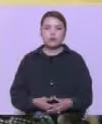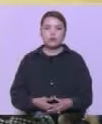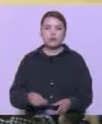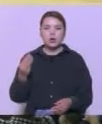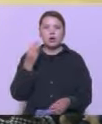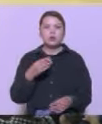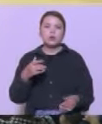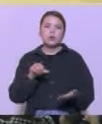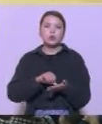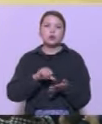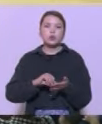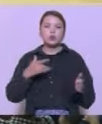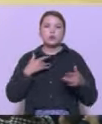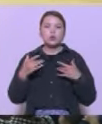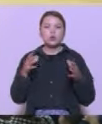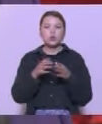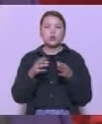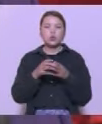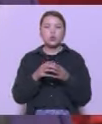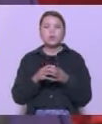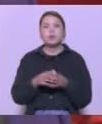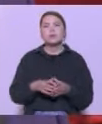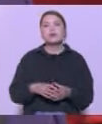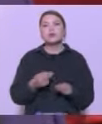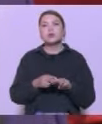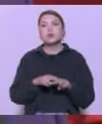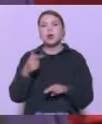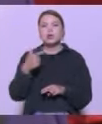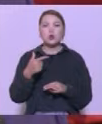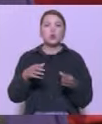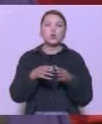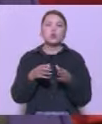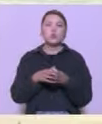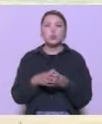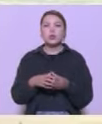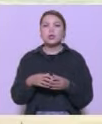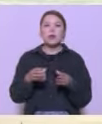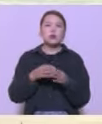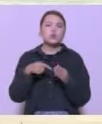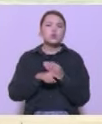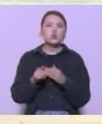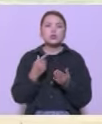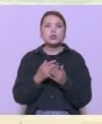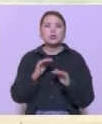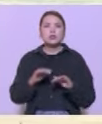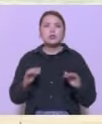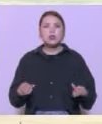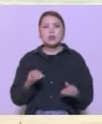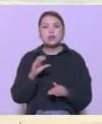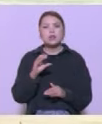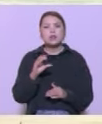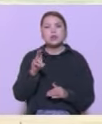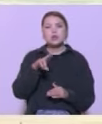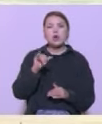В Актау выступил творческий коллектив общественного фонда «Мембармен» из Атрау. Коллектив особенный. Здесь играют дети с синдромом Дауна